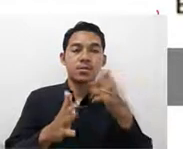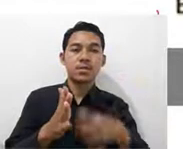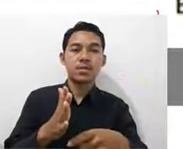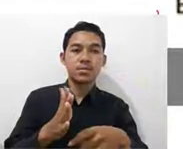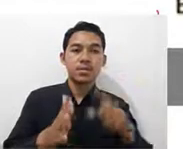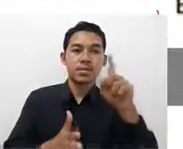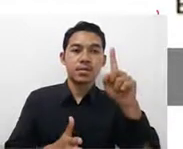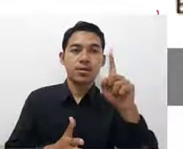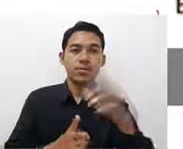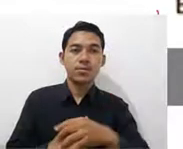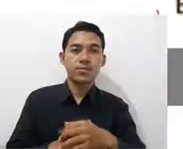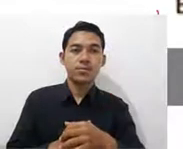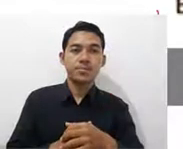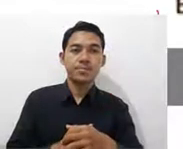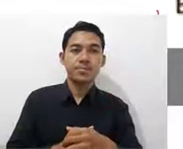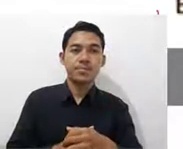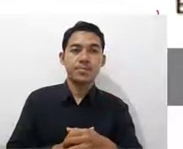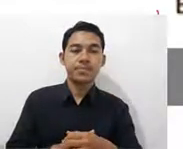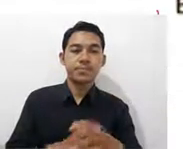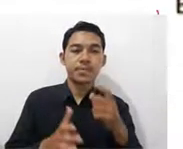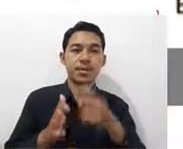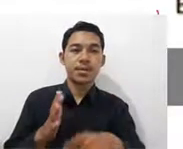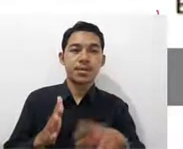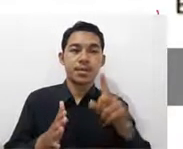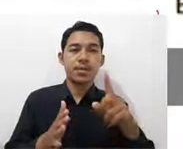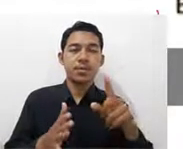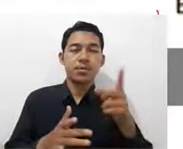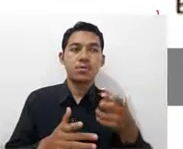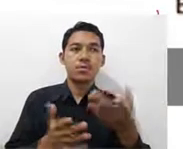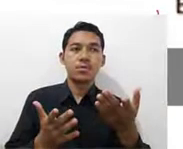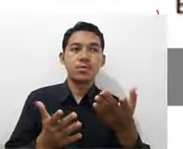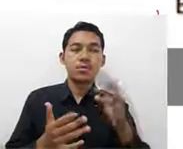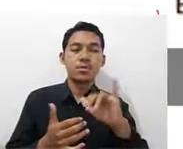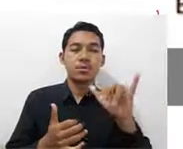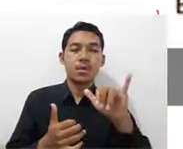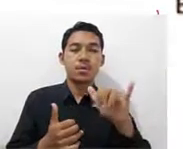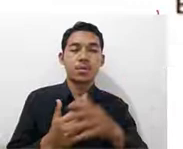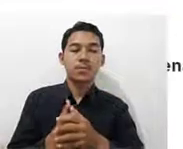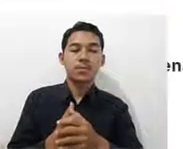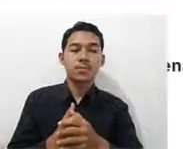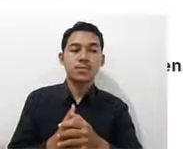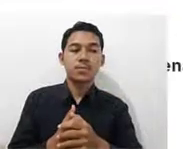1, hasilnya 1, berarti sesuai, seperti itu.